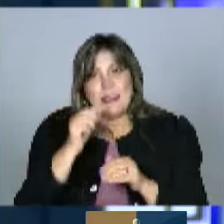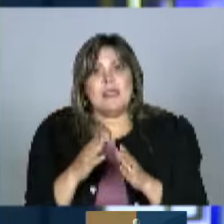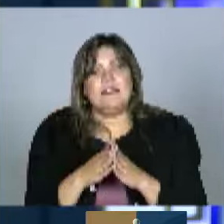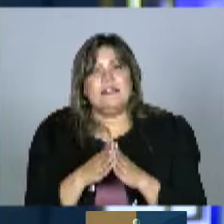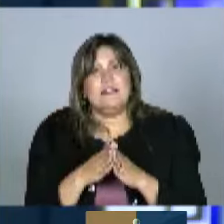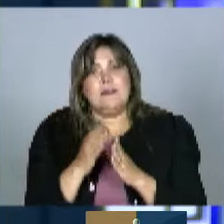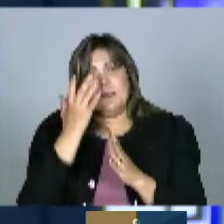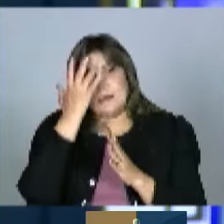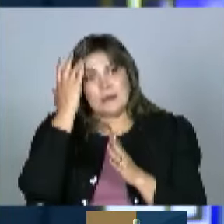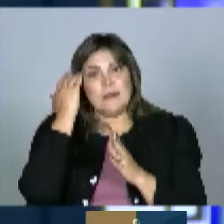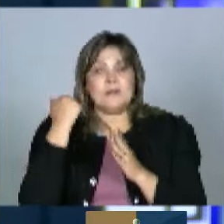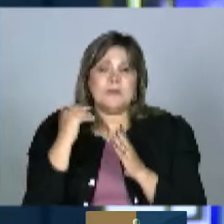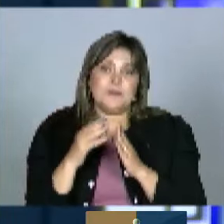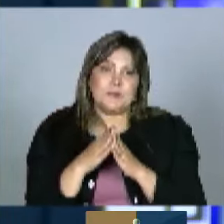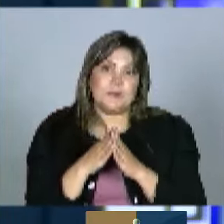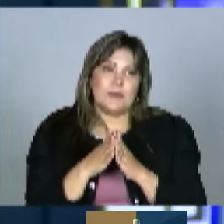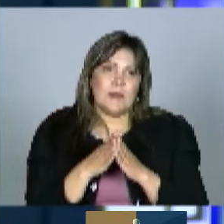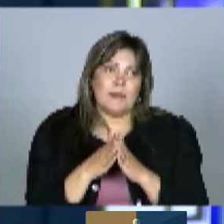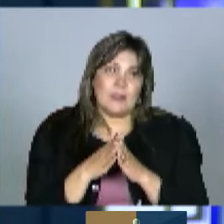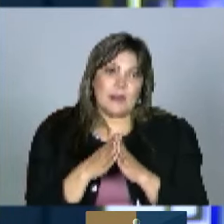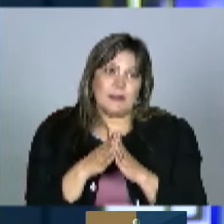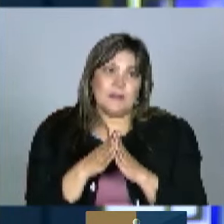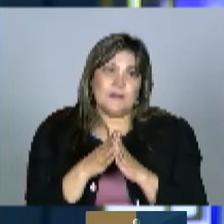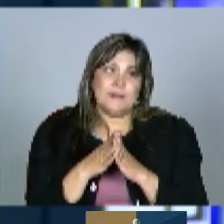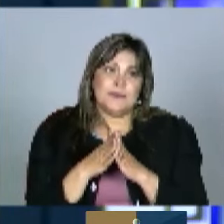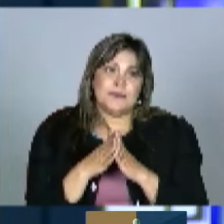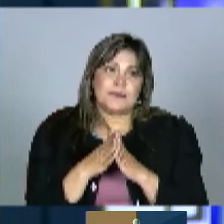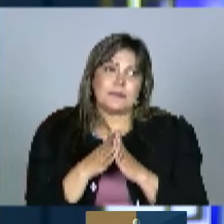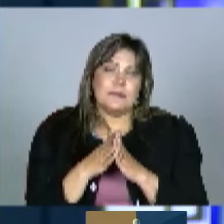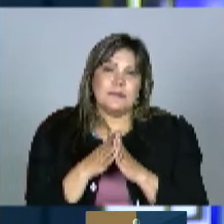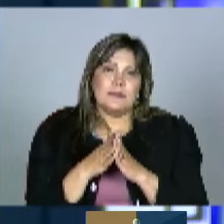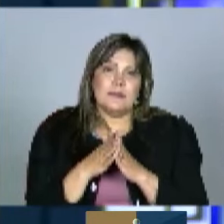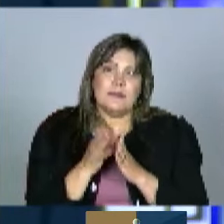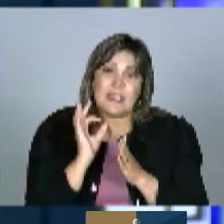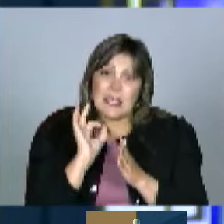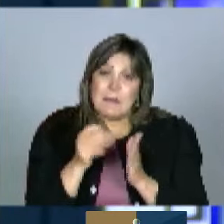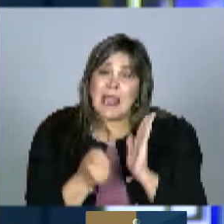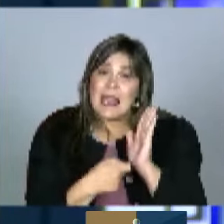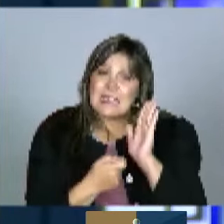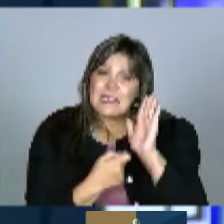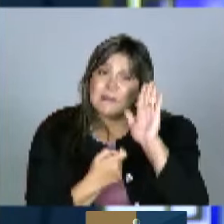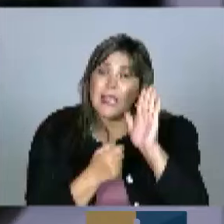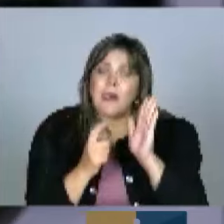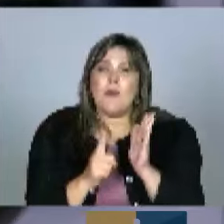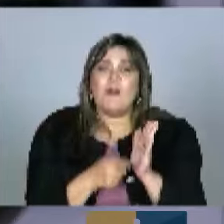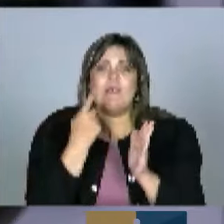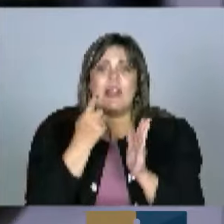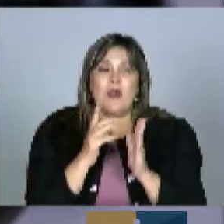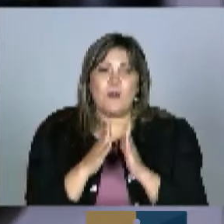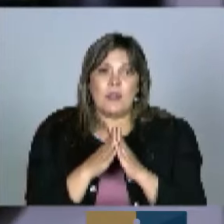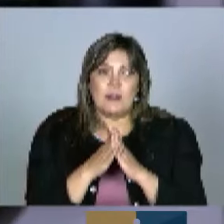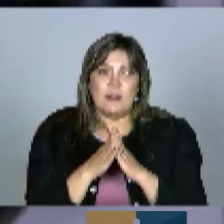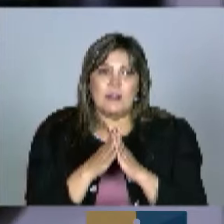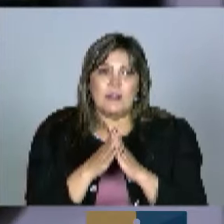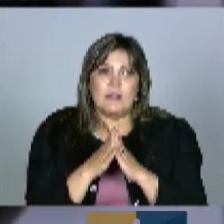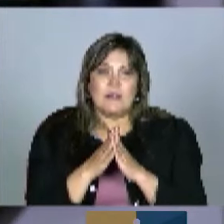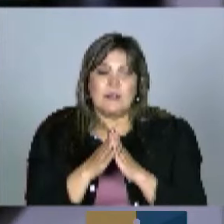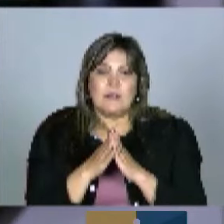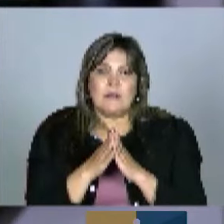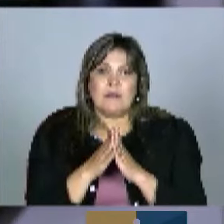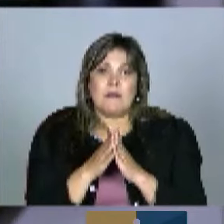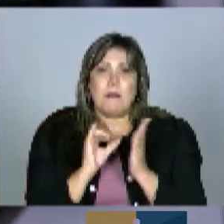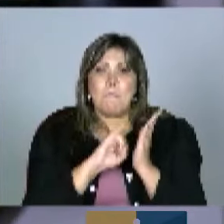تمام دي الخطوات يعني تالي كده الرد واضح لازم دعوه حجر الاول وبعدين دعوه الماده 20